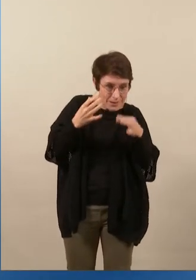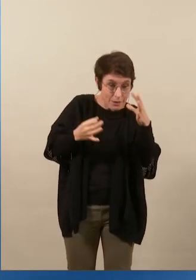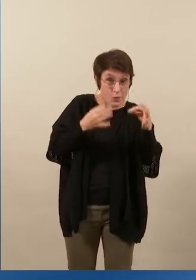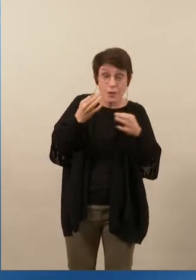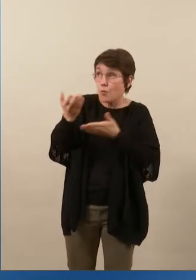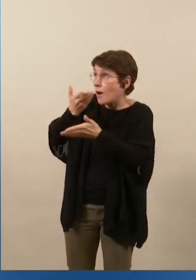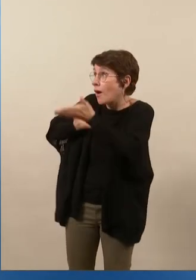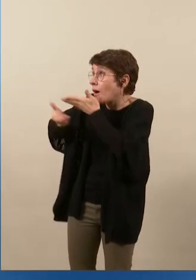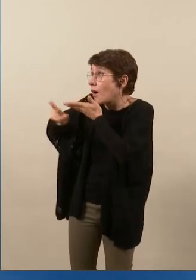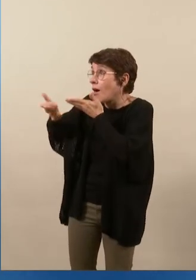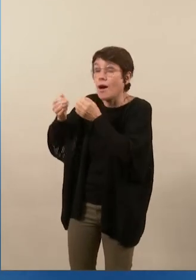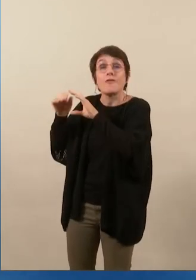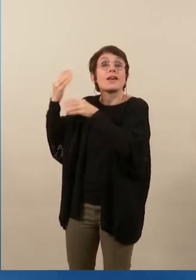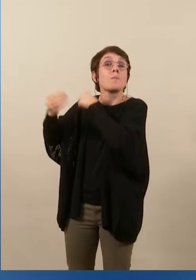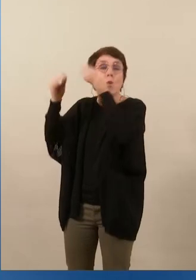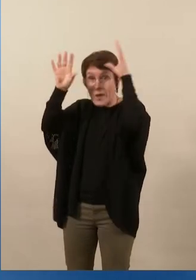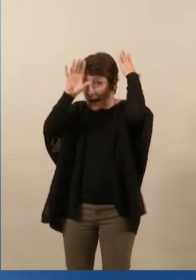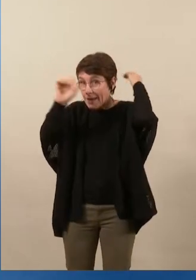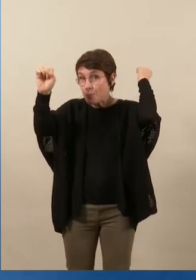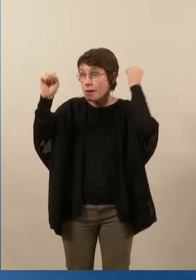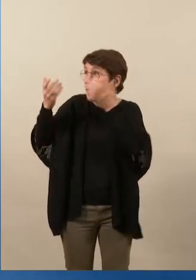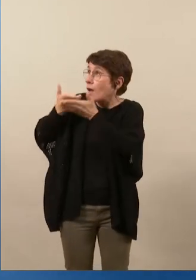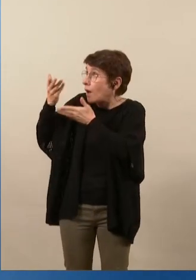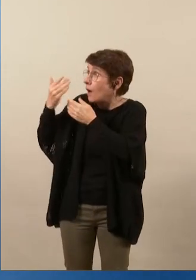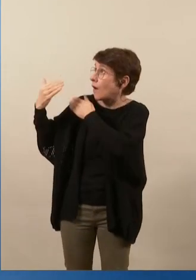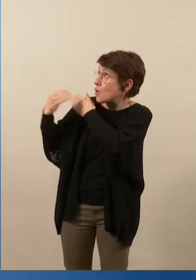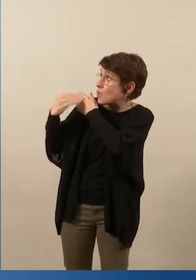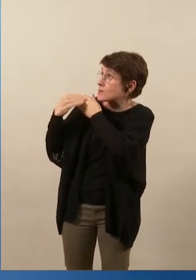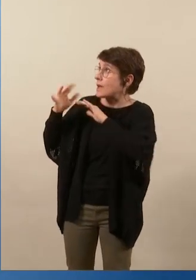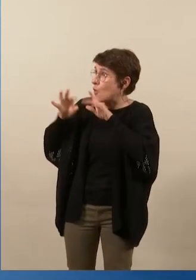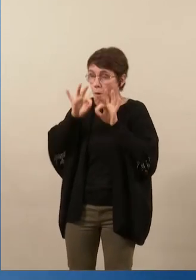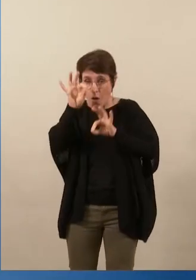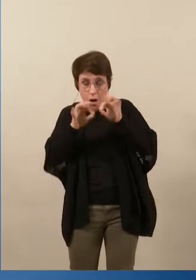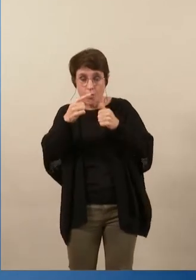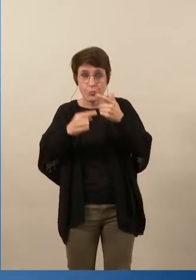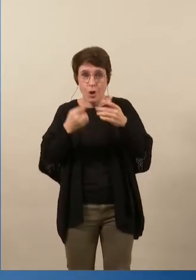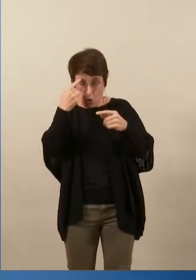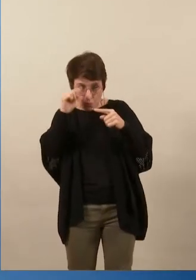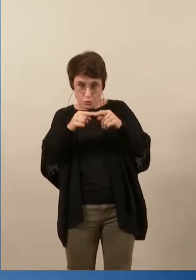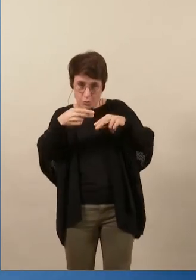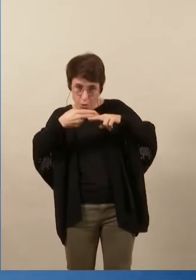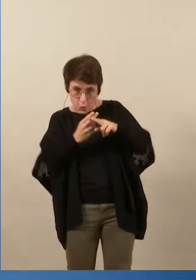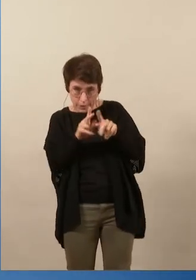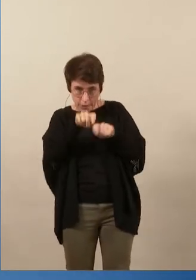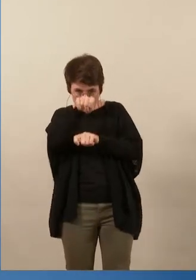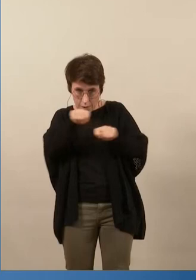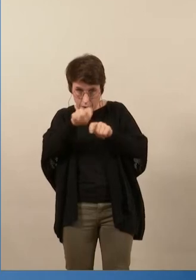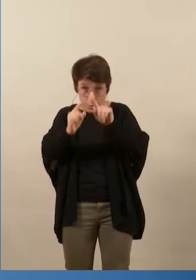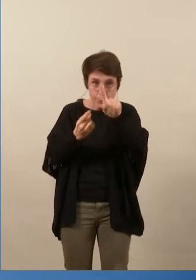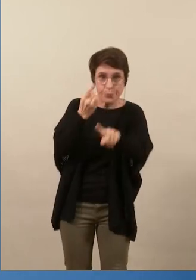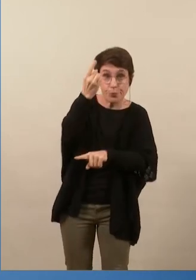pour pouvoir définir des des des indicateurs qui soient pérennes dans le temps qui puissent être opérationnel c'est quelque chose qui est en